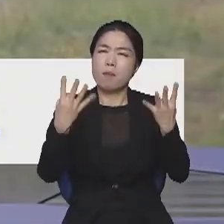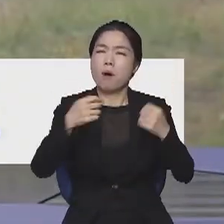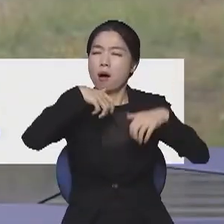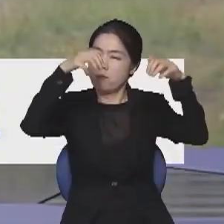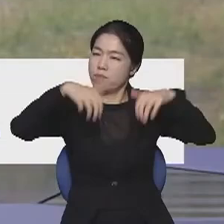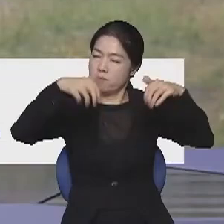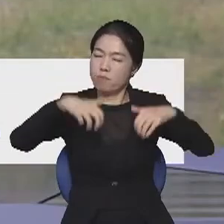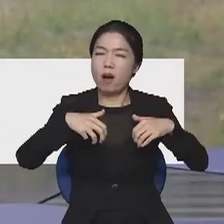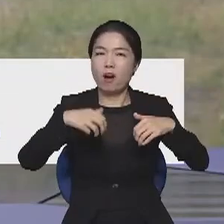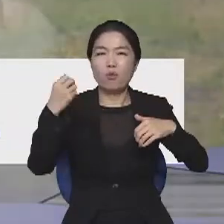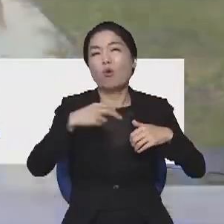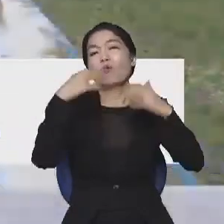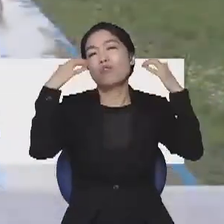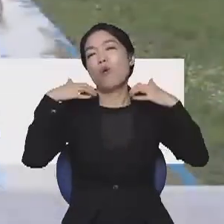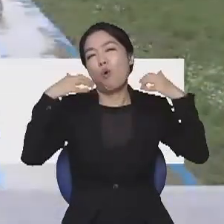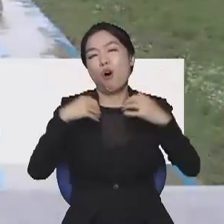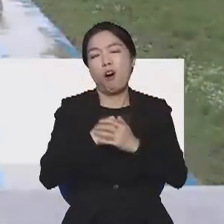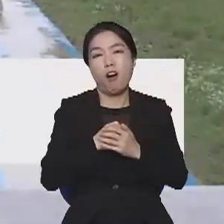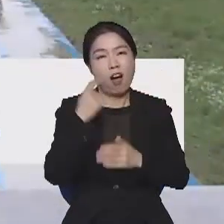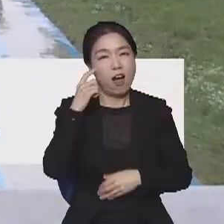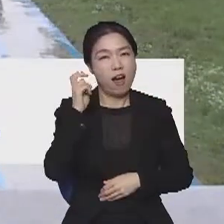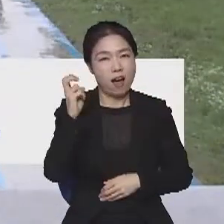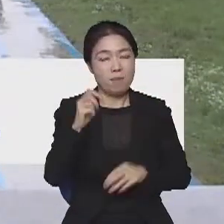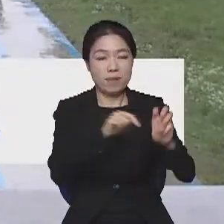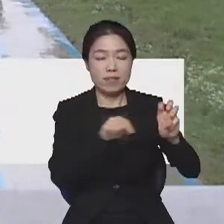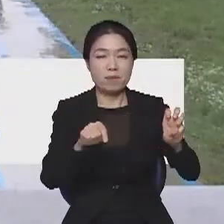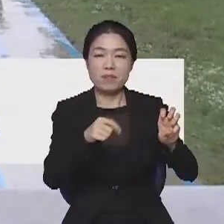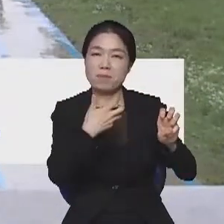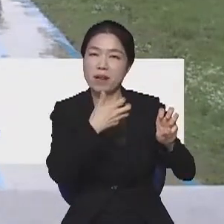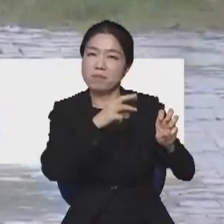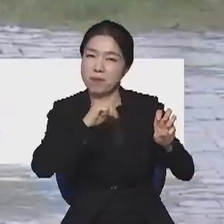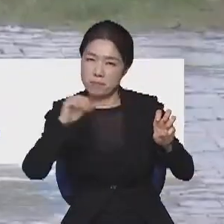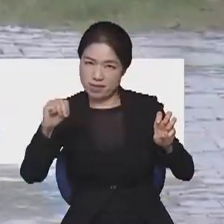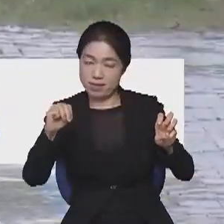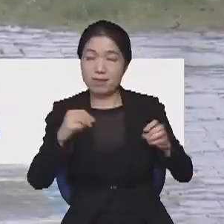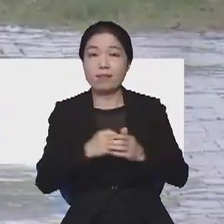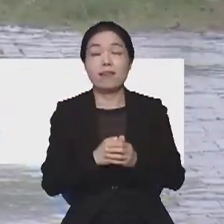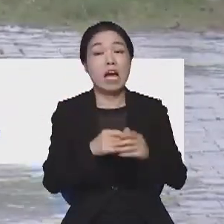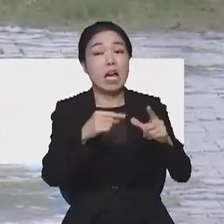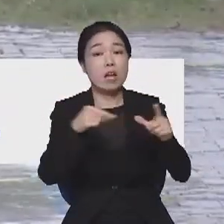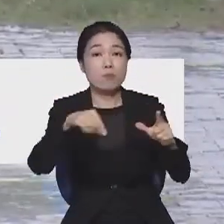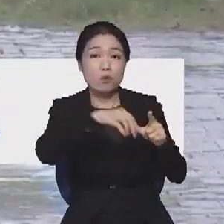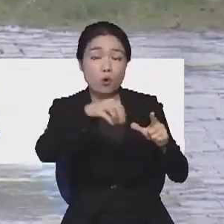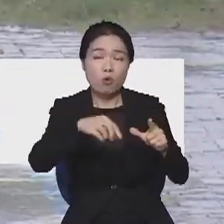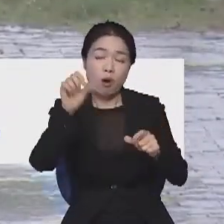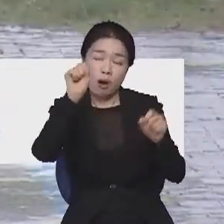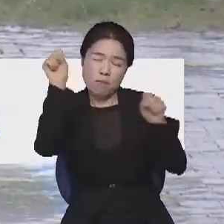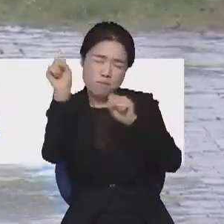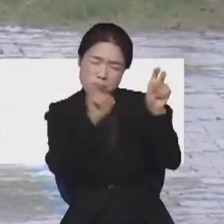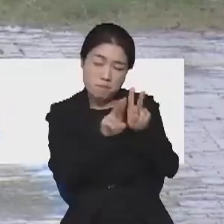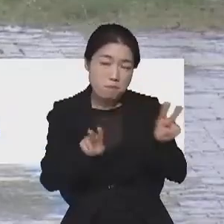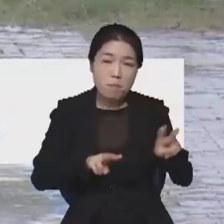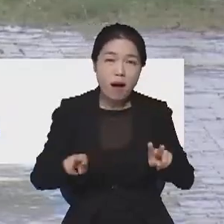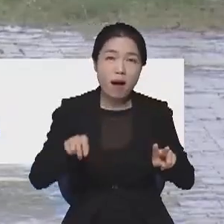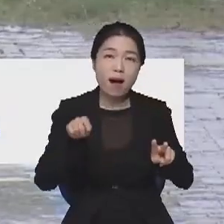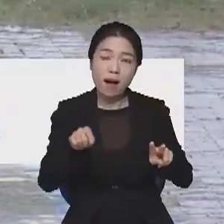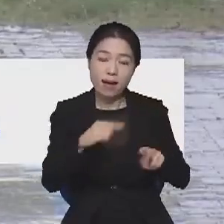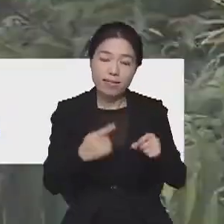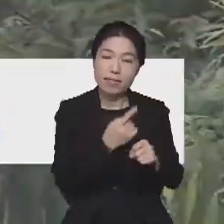내리는 가운데 무덥겠습니다. 예상 강수량은 30에서 80mm, 일부 지역에는 천둥과 번개를